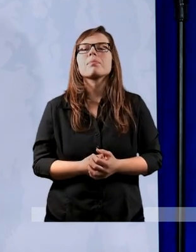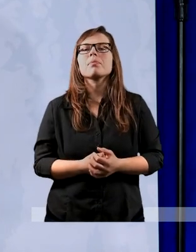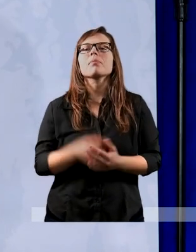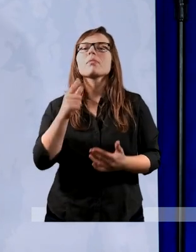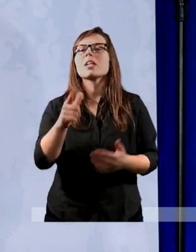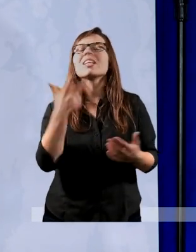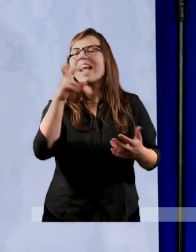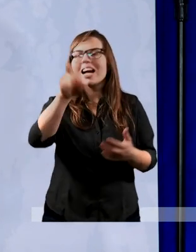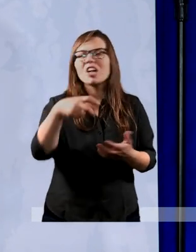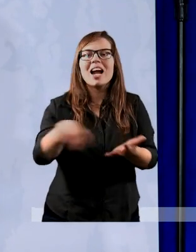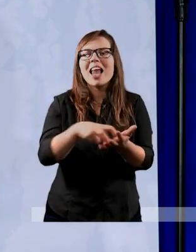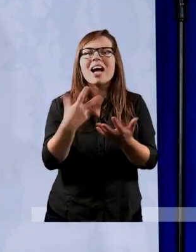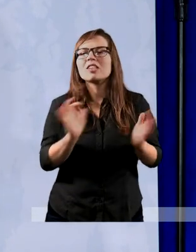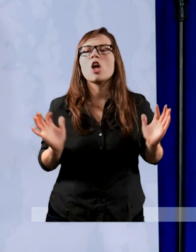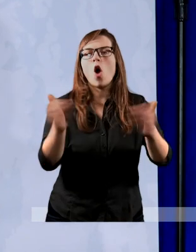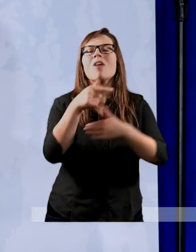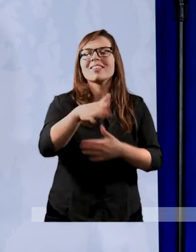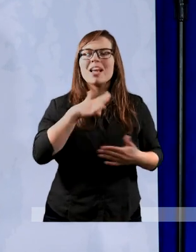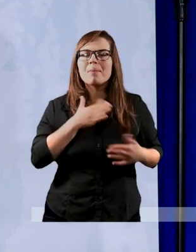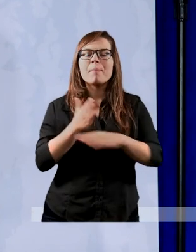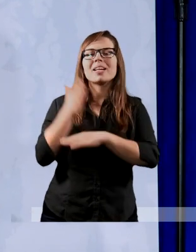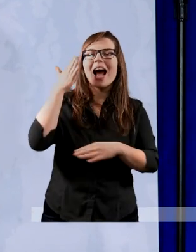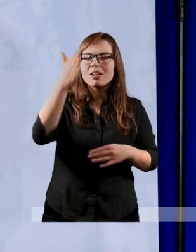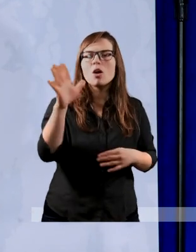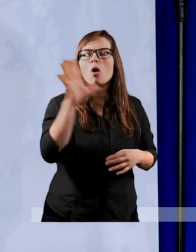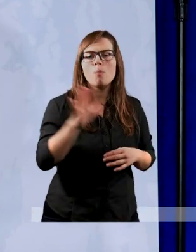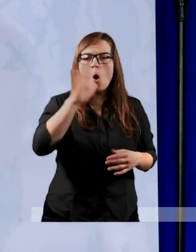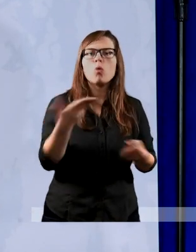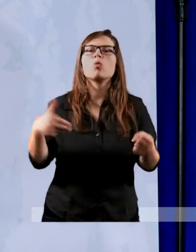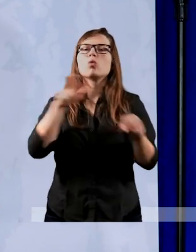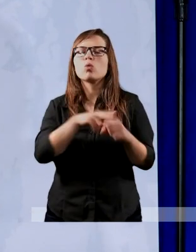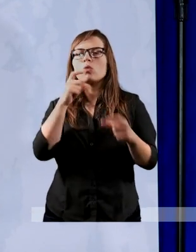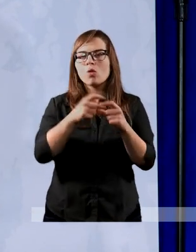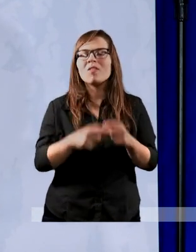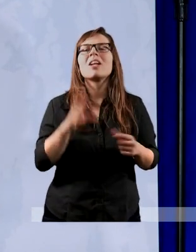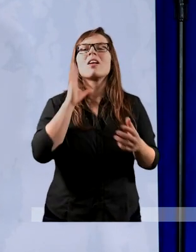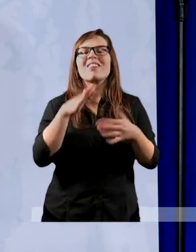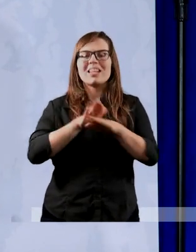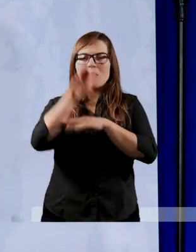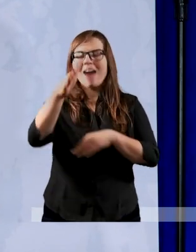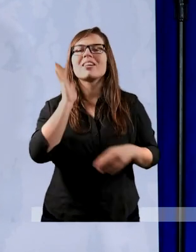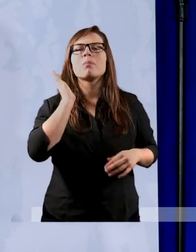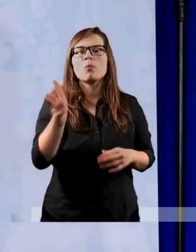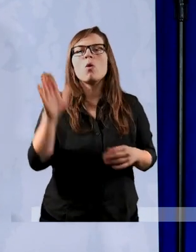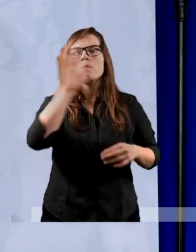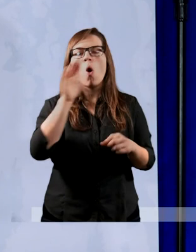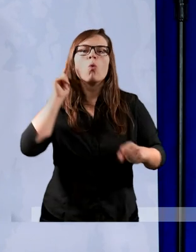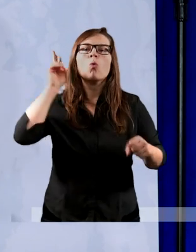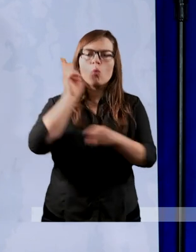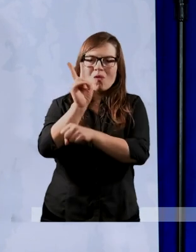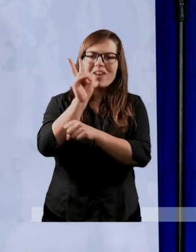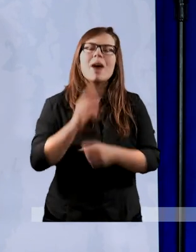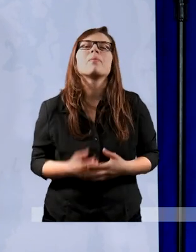Ilekroć lęk mnie ogarnia, w Tobie mam nadzieję. Bogu, którego słowo wysławiać będę. Bogu